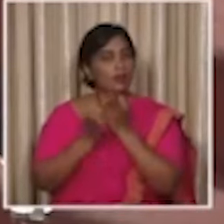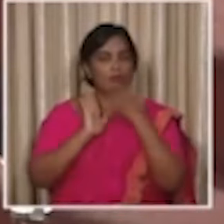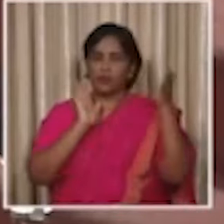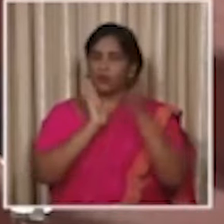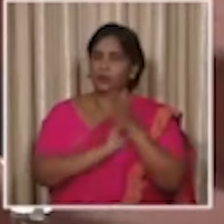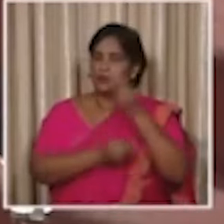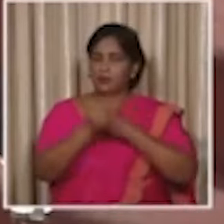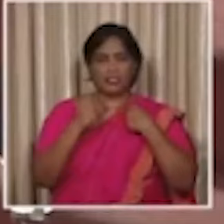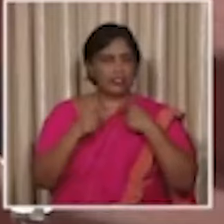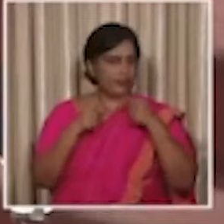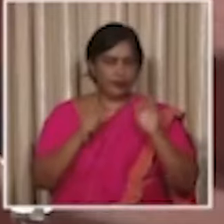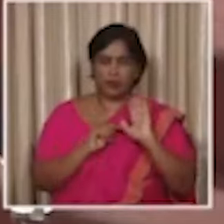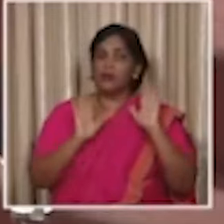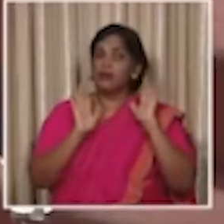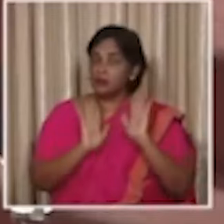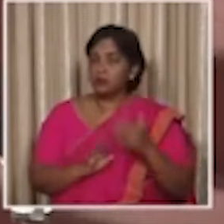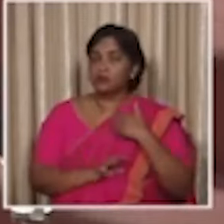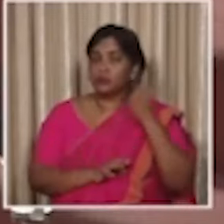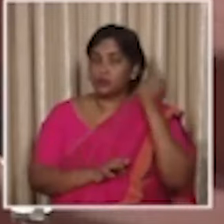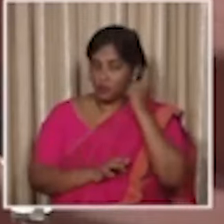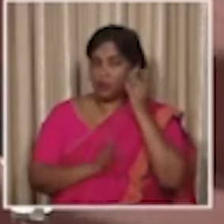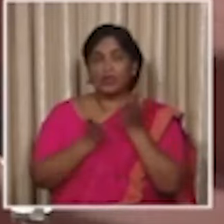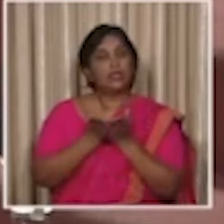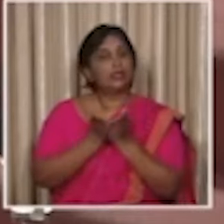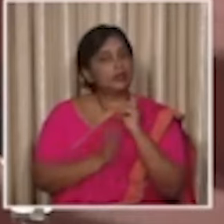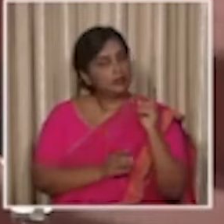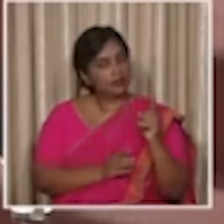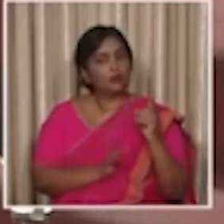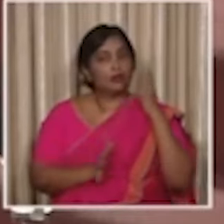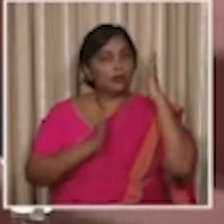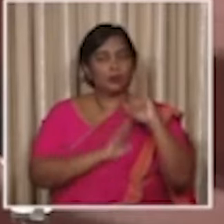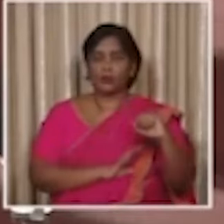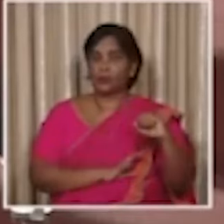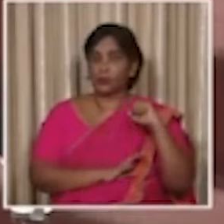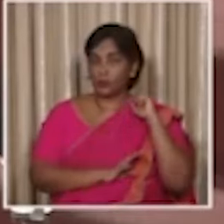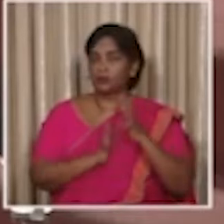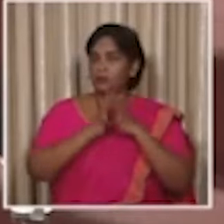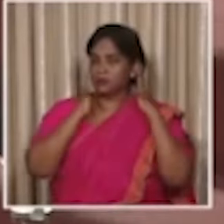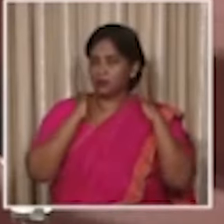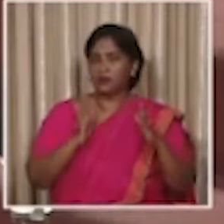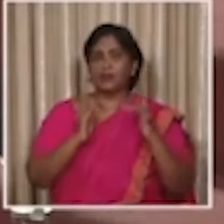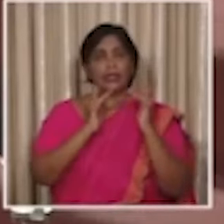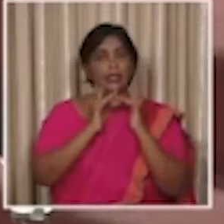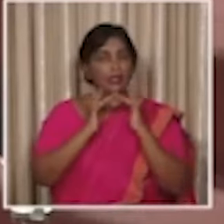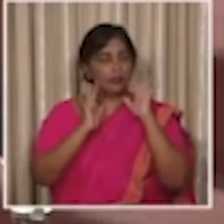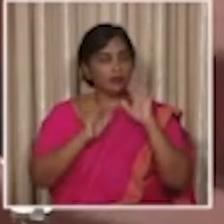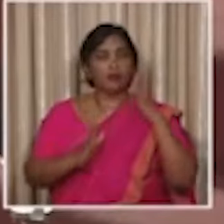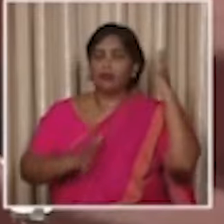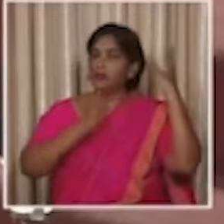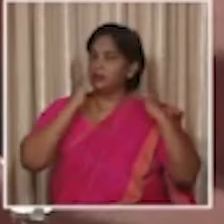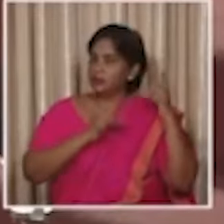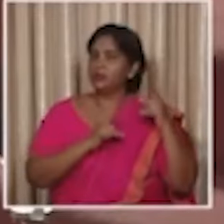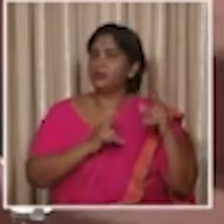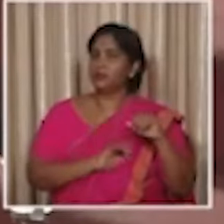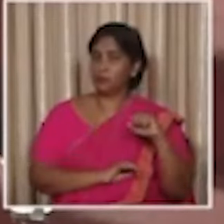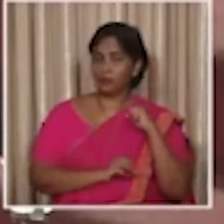ගනුදෙනු කරන එකට විරුද්ධත් නැහැ නමුත් අපි දන්නවා ඉන්දියාව ලෝකේ බලවතුන් අද විශාල අන්තර්ජාතික ගෝලීය